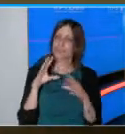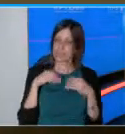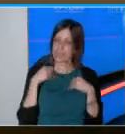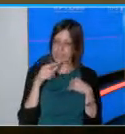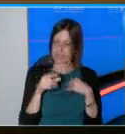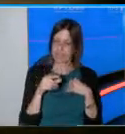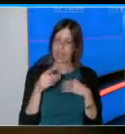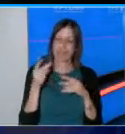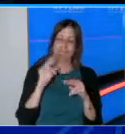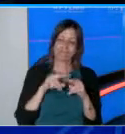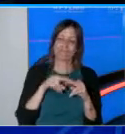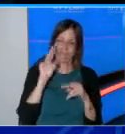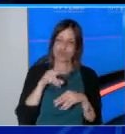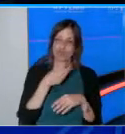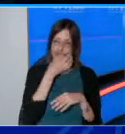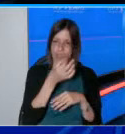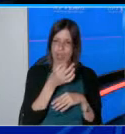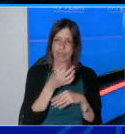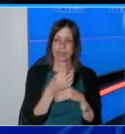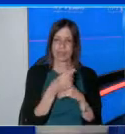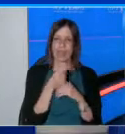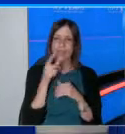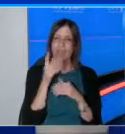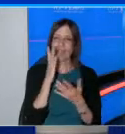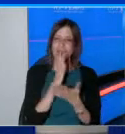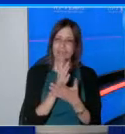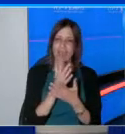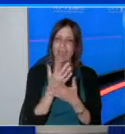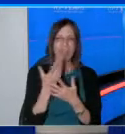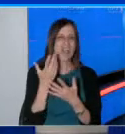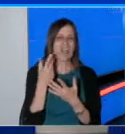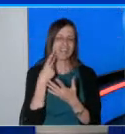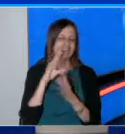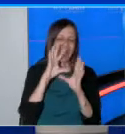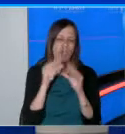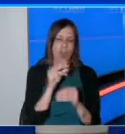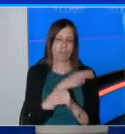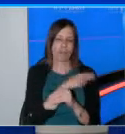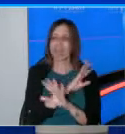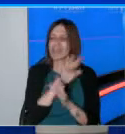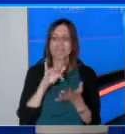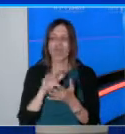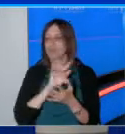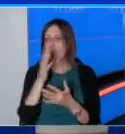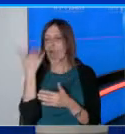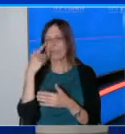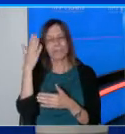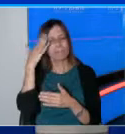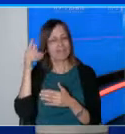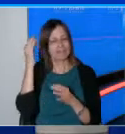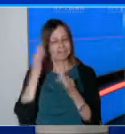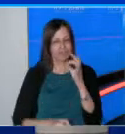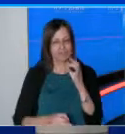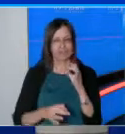אבל, ואז עולה השאלה הבאה שלי. ברונו, אתה עברת כמעט הכל במשטרה. אין מקום שלא היית בו, אתה מכיר אותה מפנים